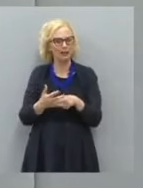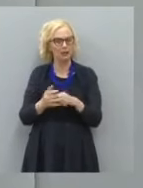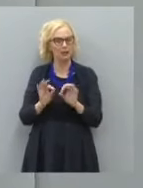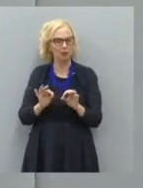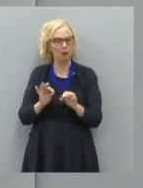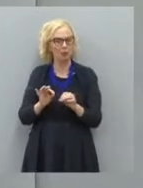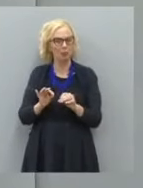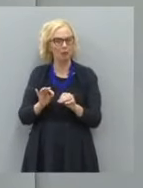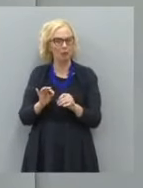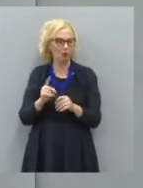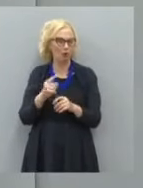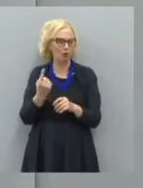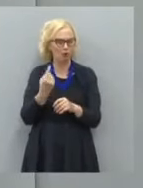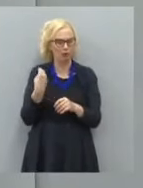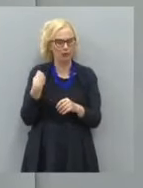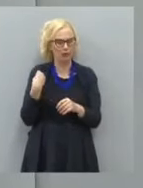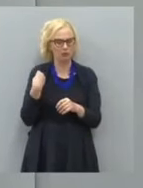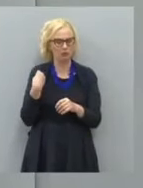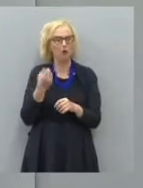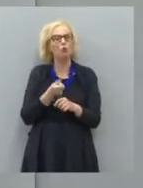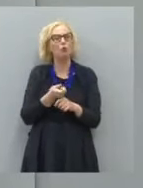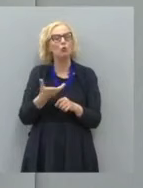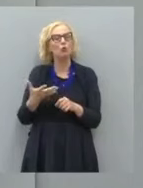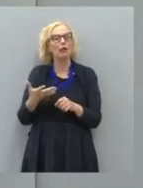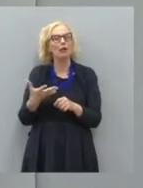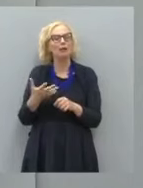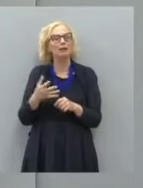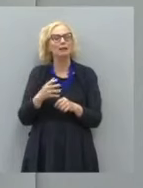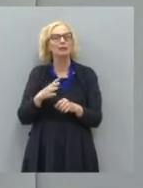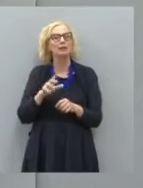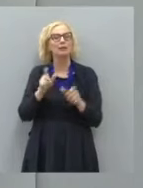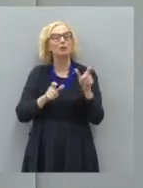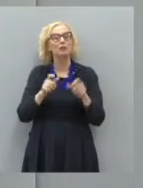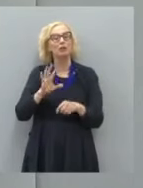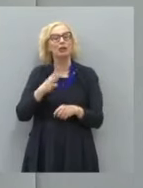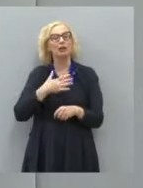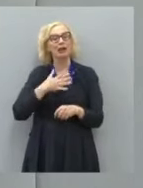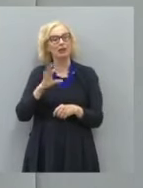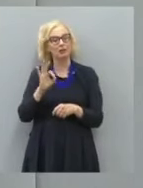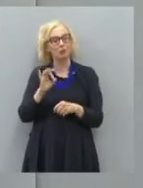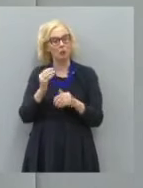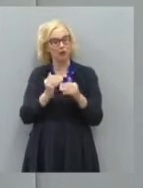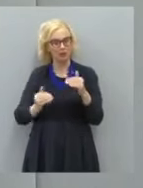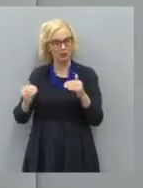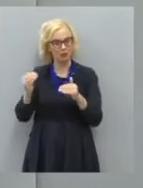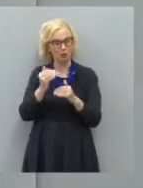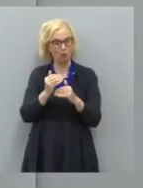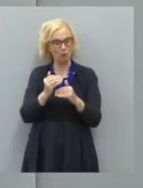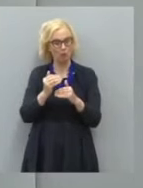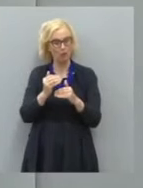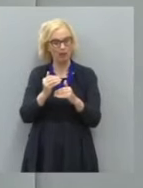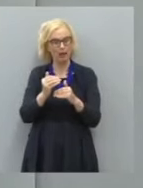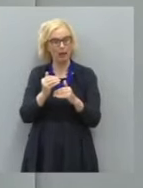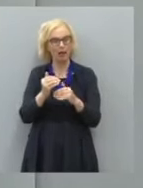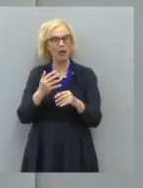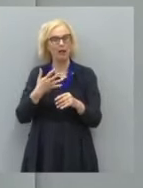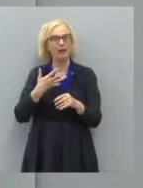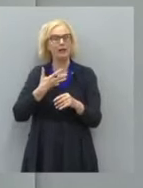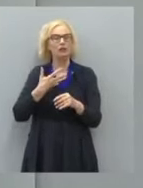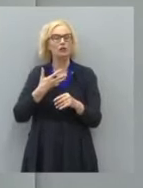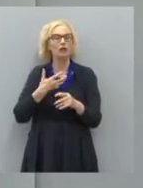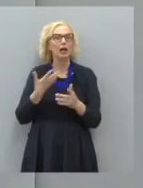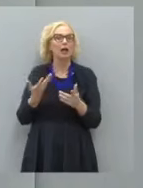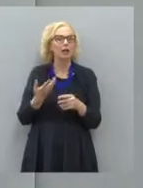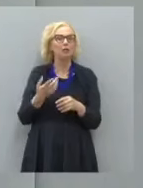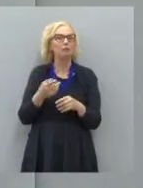stati tra l'altro richiesti i numeri sono che sopra i 50 anni abbiamo ovviamente migliaia e